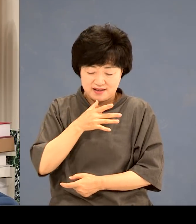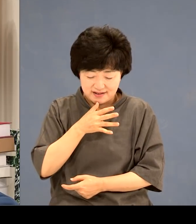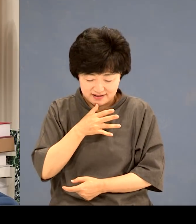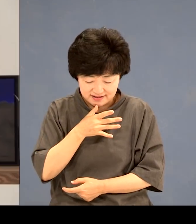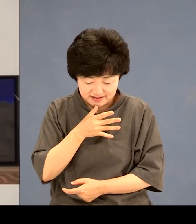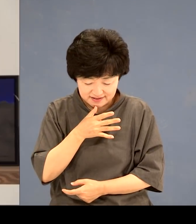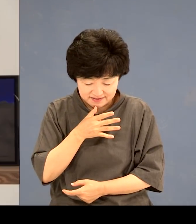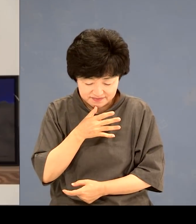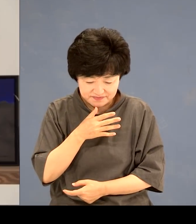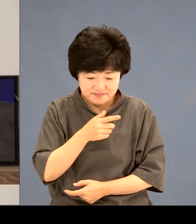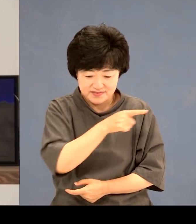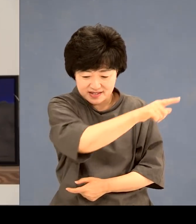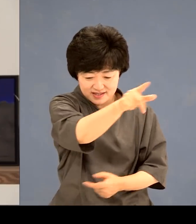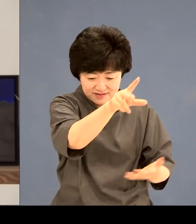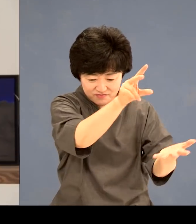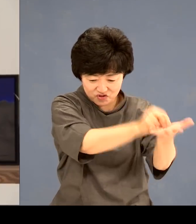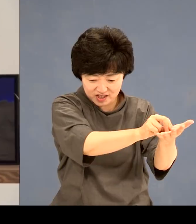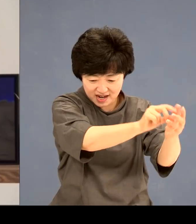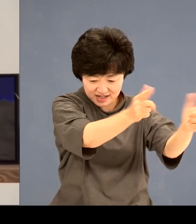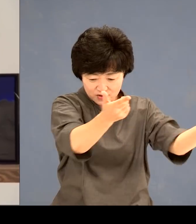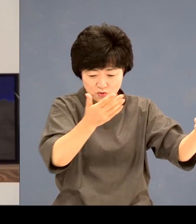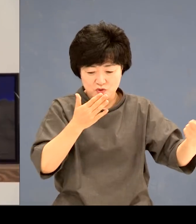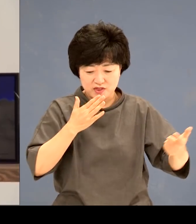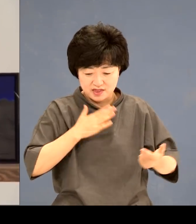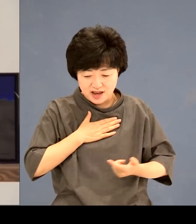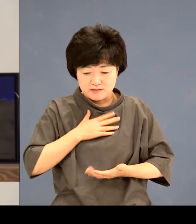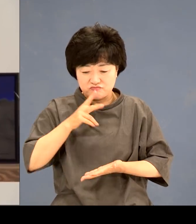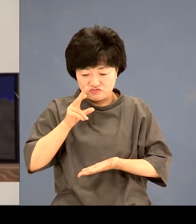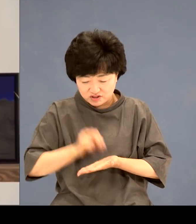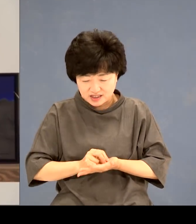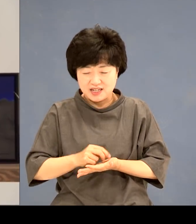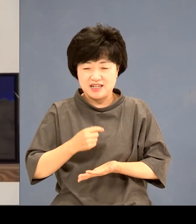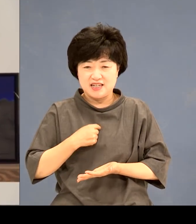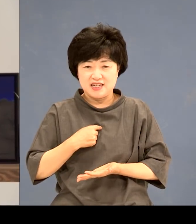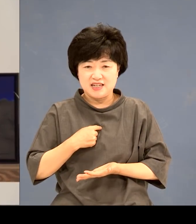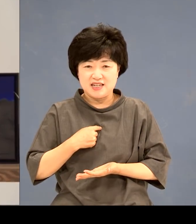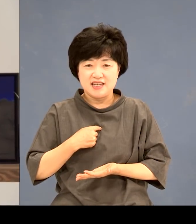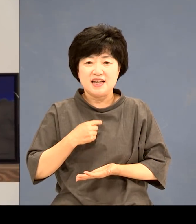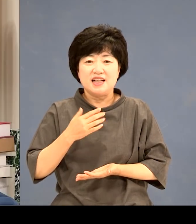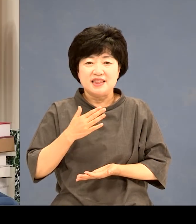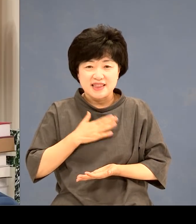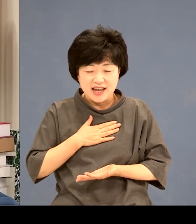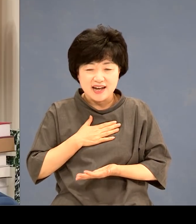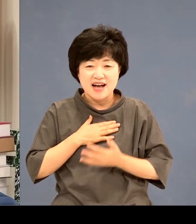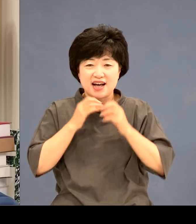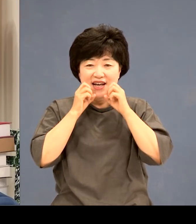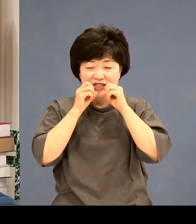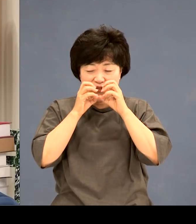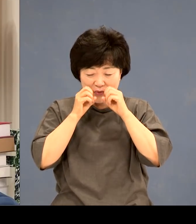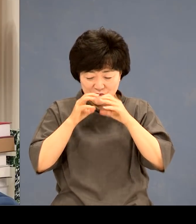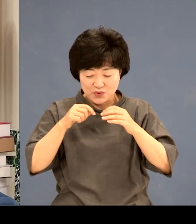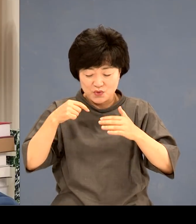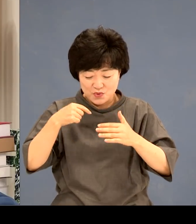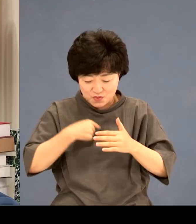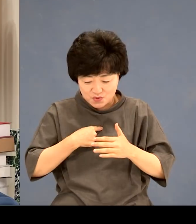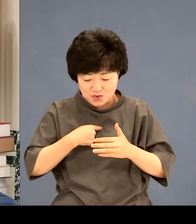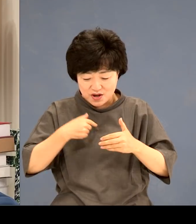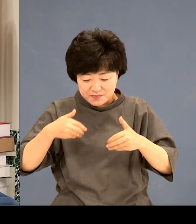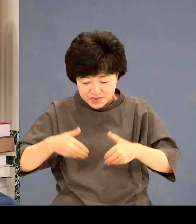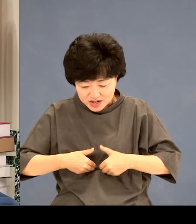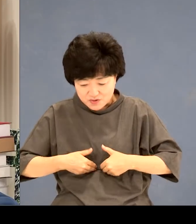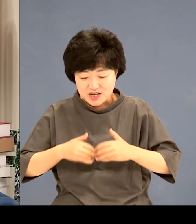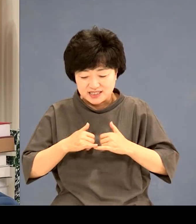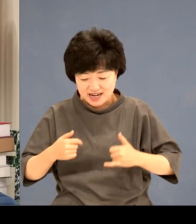패러다임이 바뀌게 됐어요. 결국 그들이 문제가 아니라 네. 결국 내가 문제였구나. 내가 바로